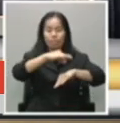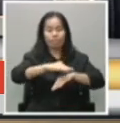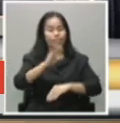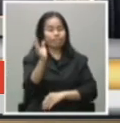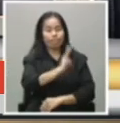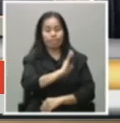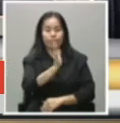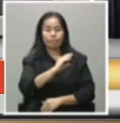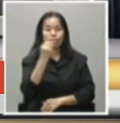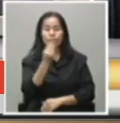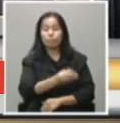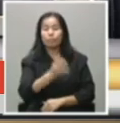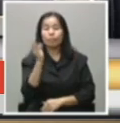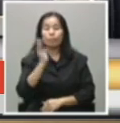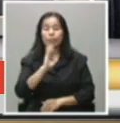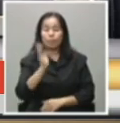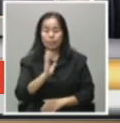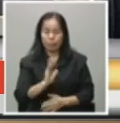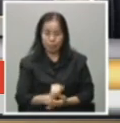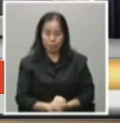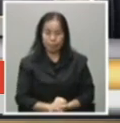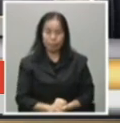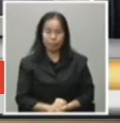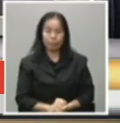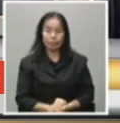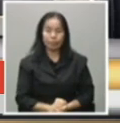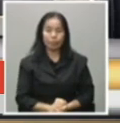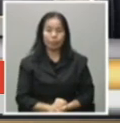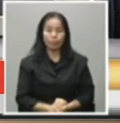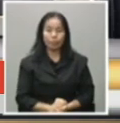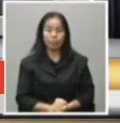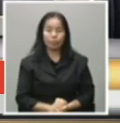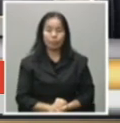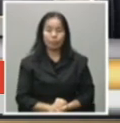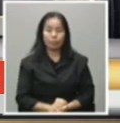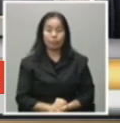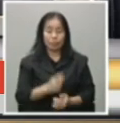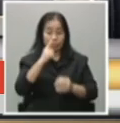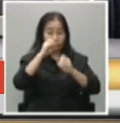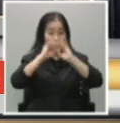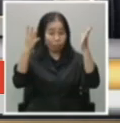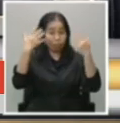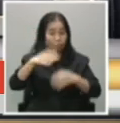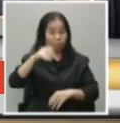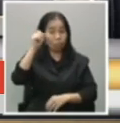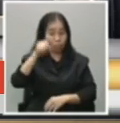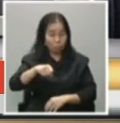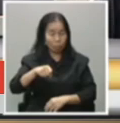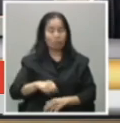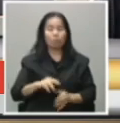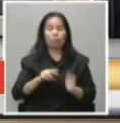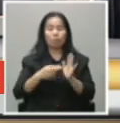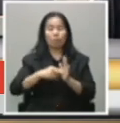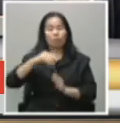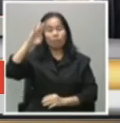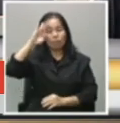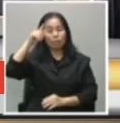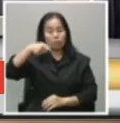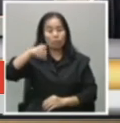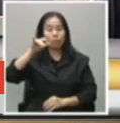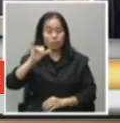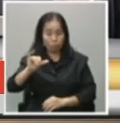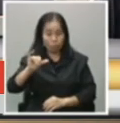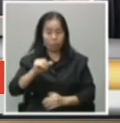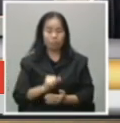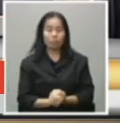กรัฐมนตรีของไทยต่อไปได้ในเมื่อเป็นที่ประจักษ์แล้วว่าพลเอกประยุทธ์จันทร์โอชา